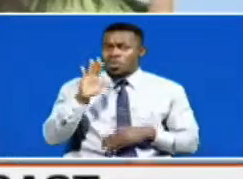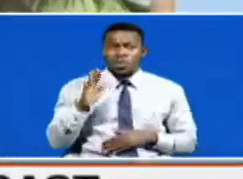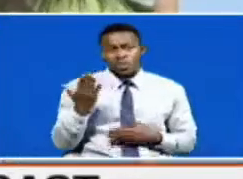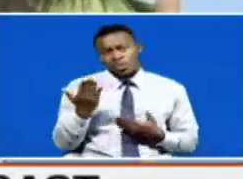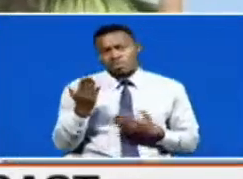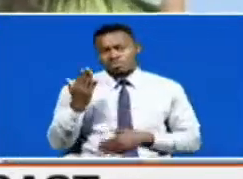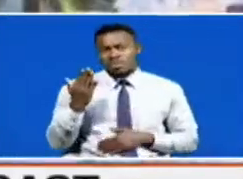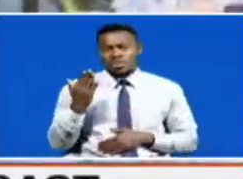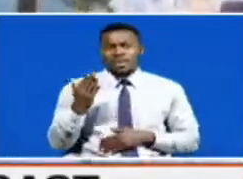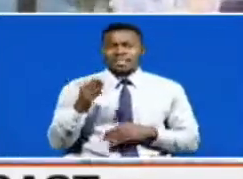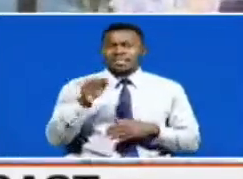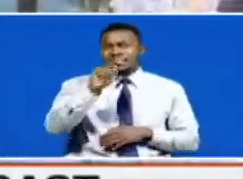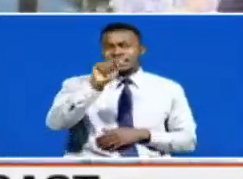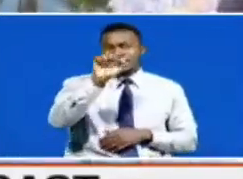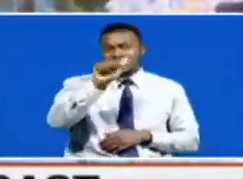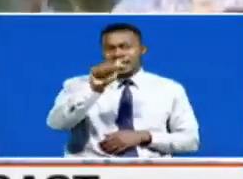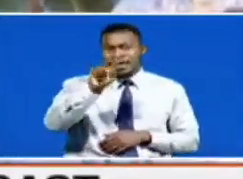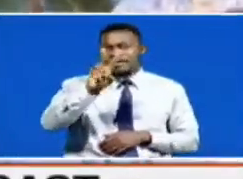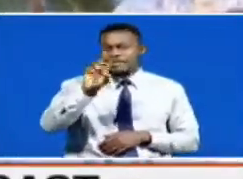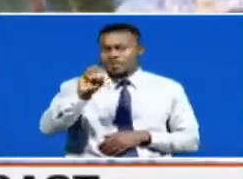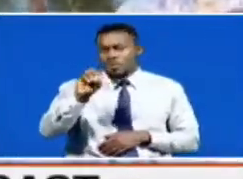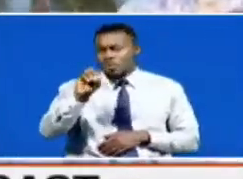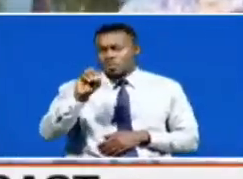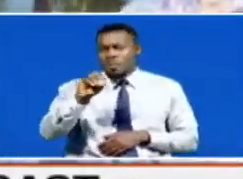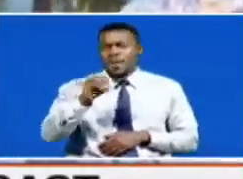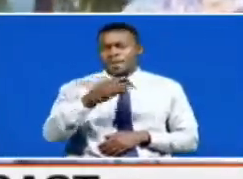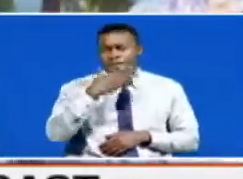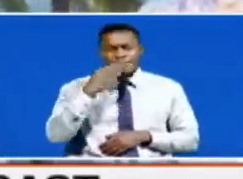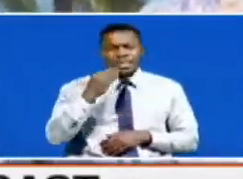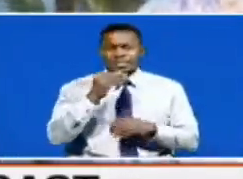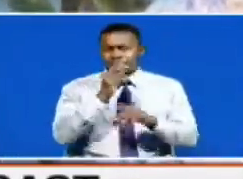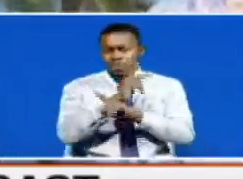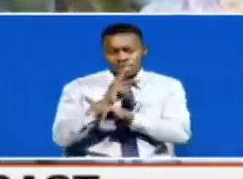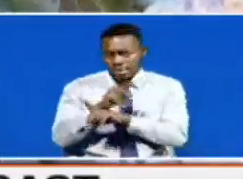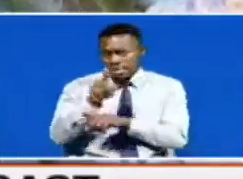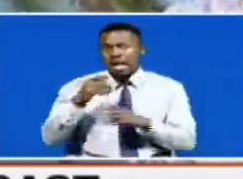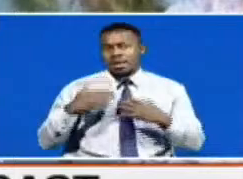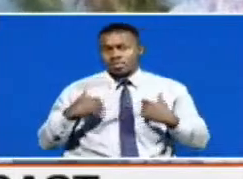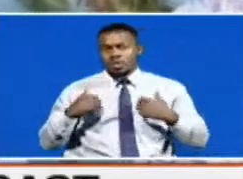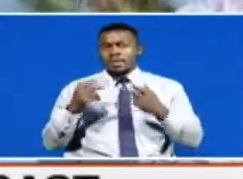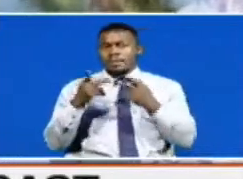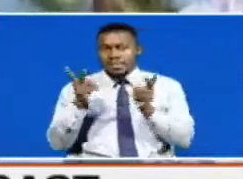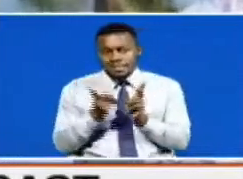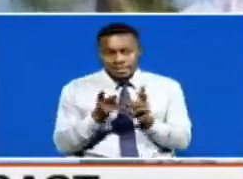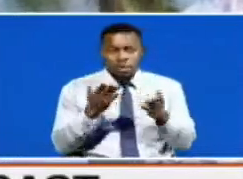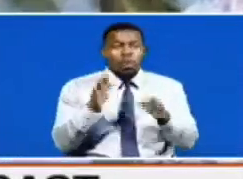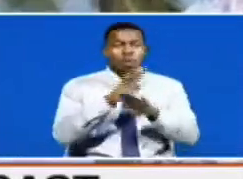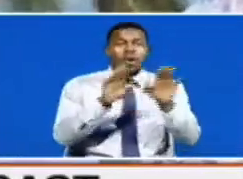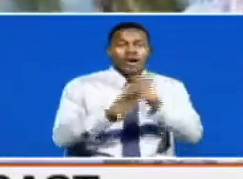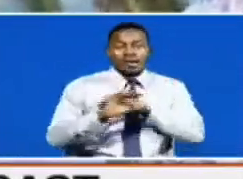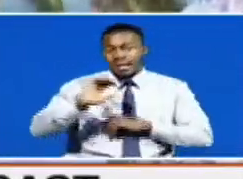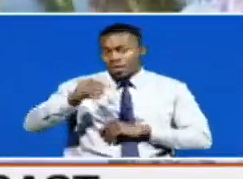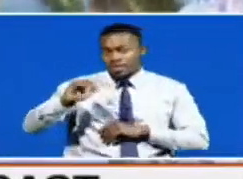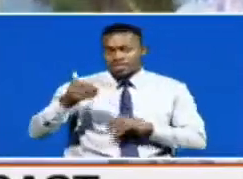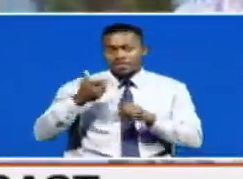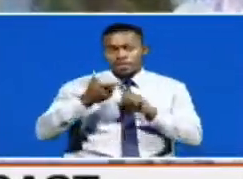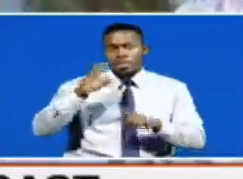ya Tsavo. Msimamo wa serikali za county zote za pwani ni